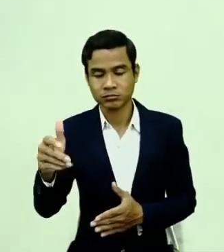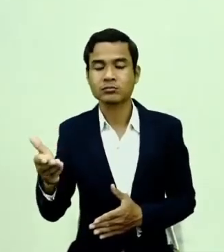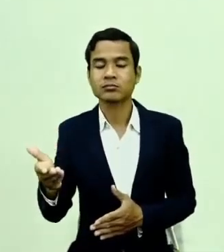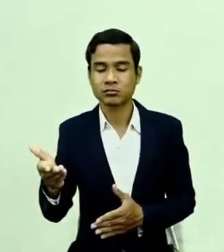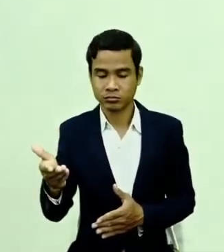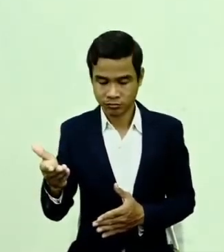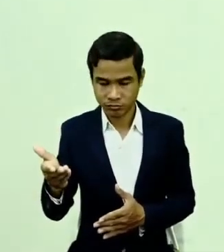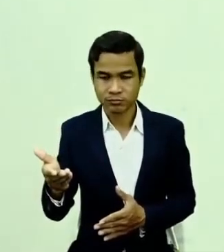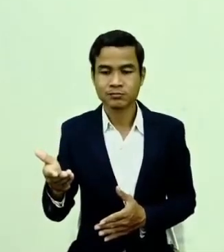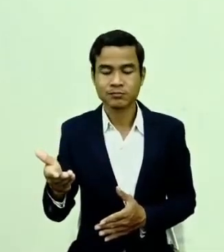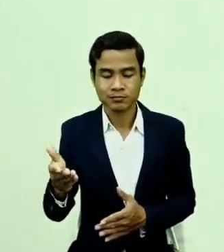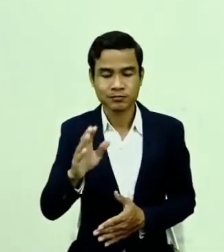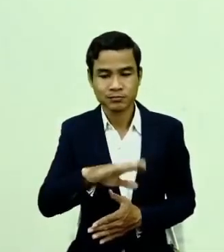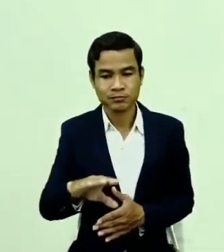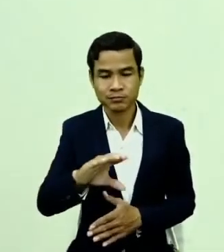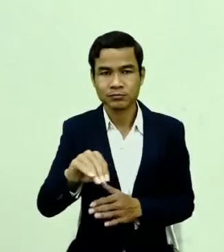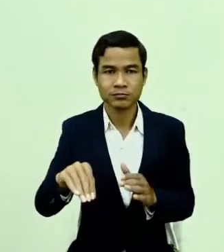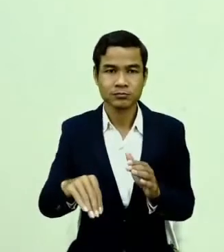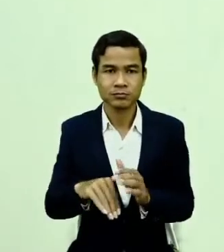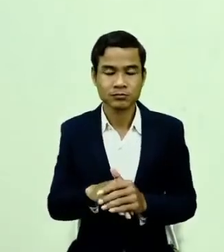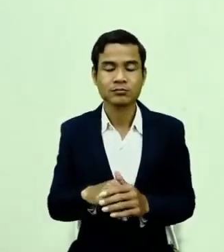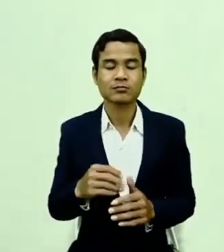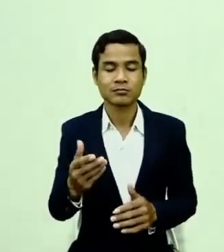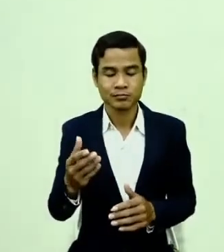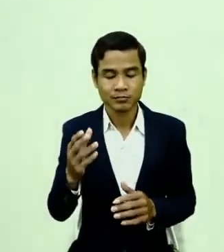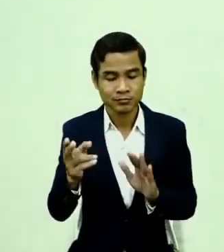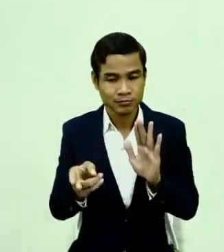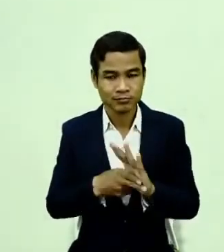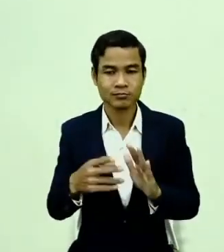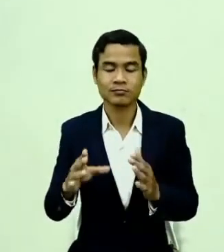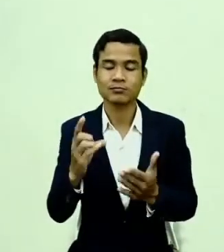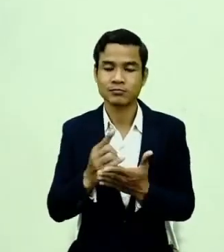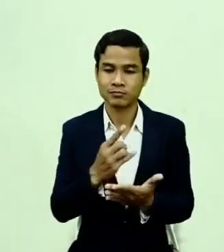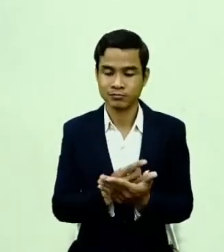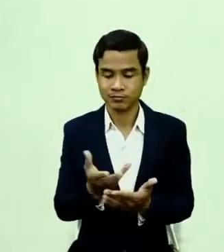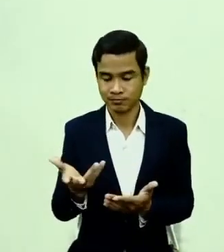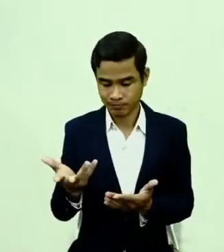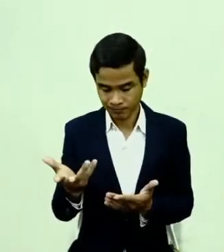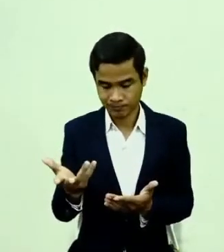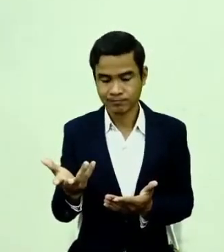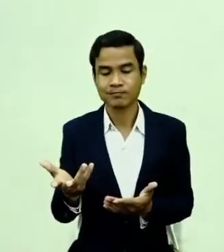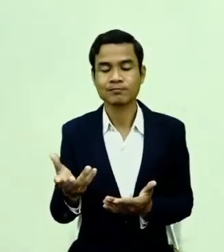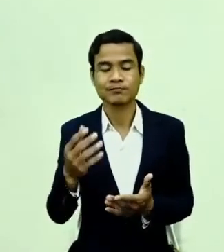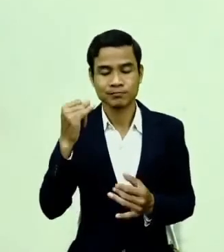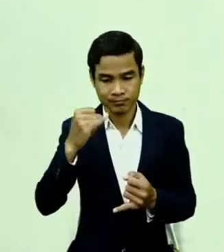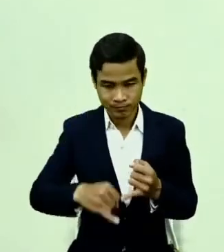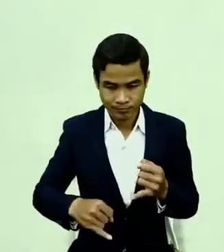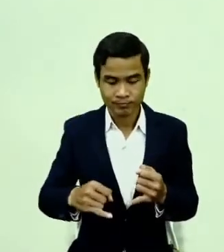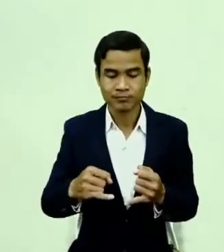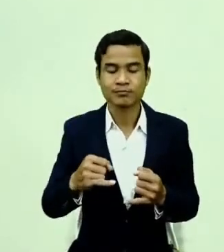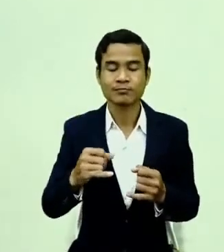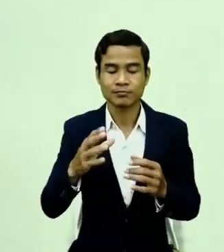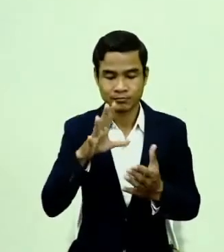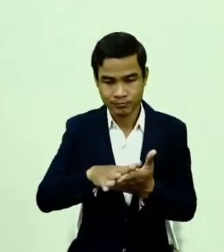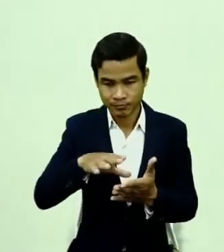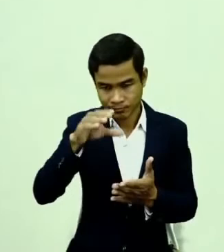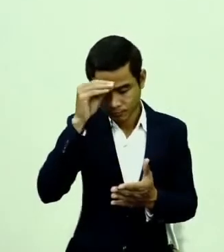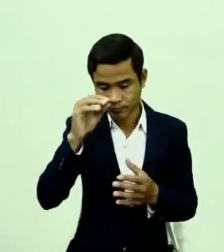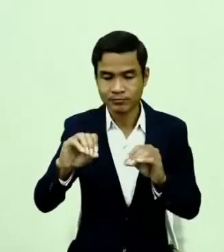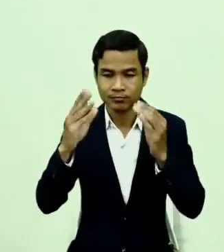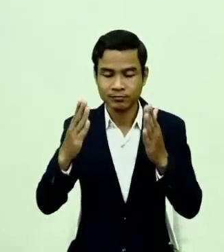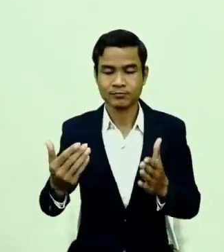ញ្ចឹងកូនច្បាស់ហើយនៅមេរៀនរបស់យើងជាចុងក្រោយនៃការសិក្សារបស់យើ